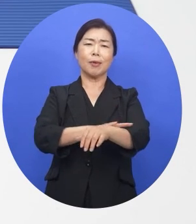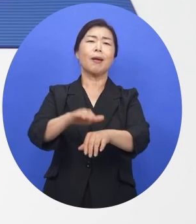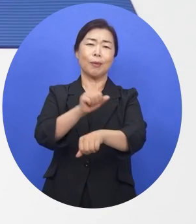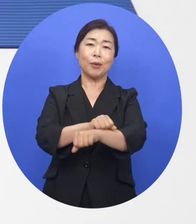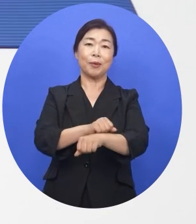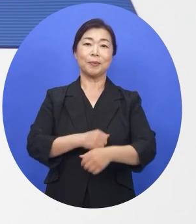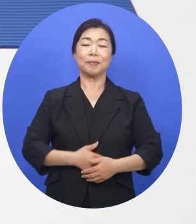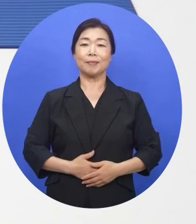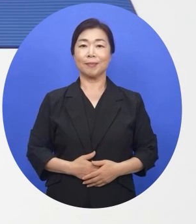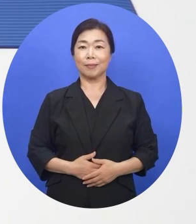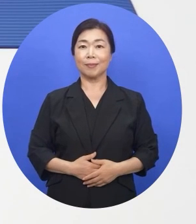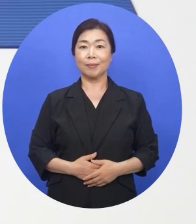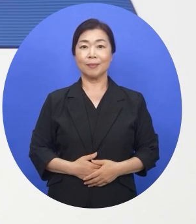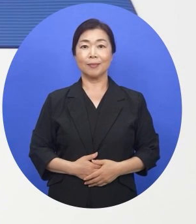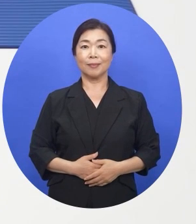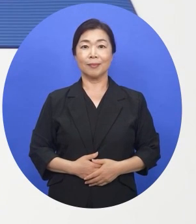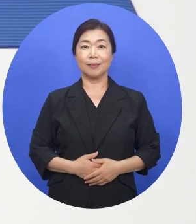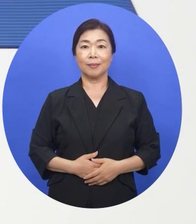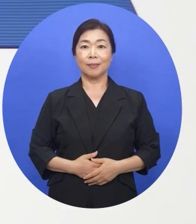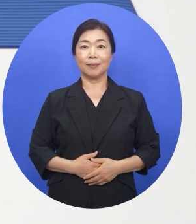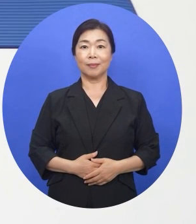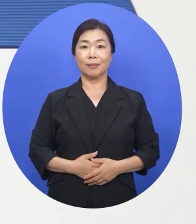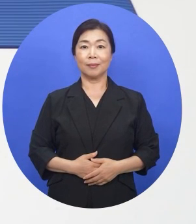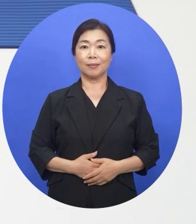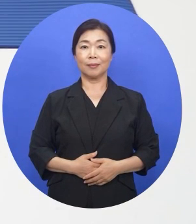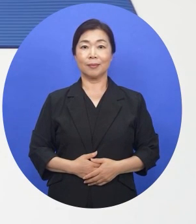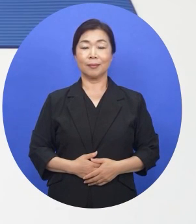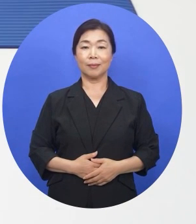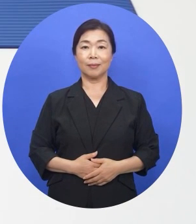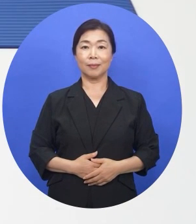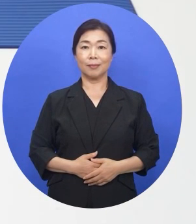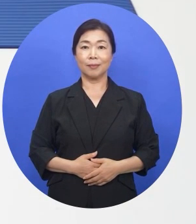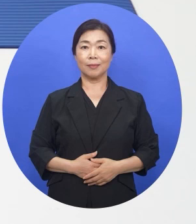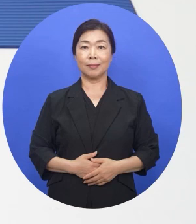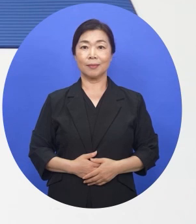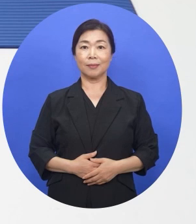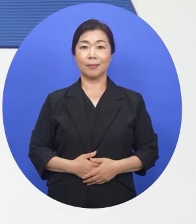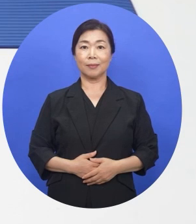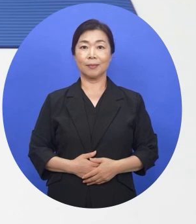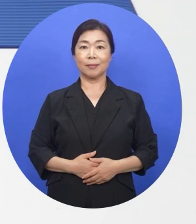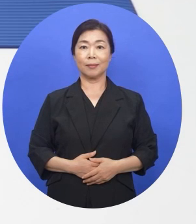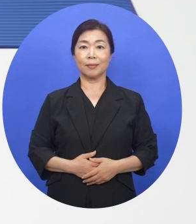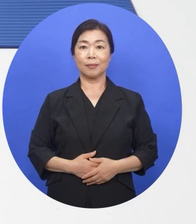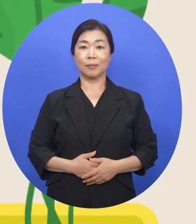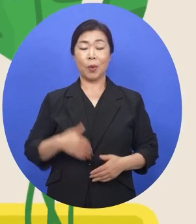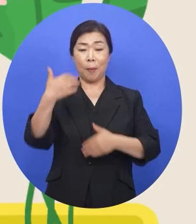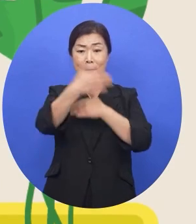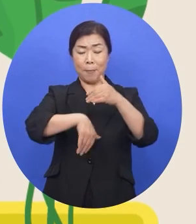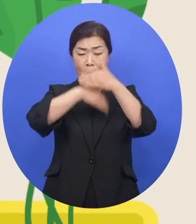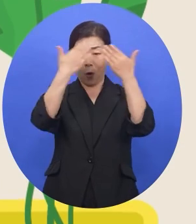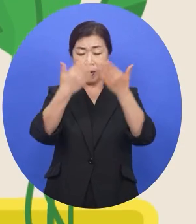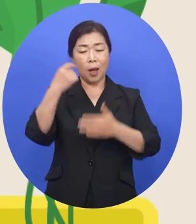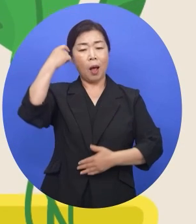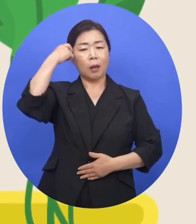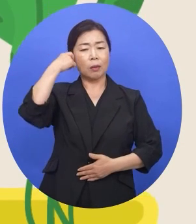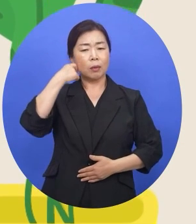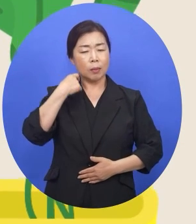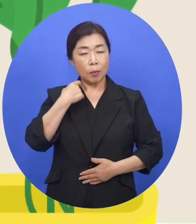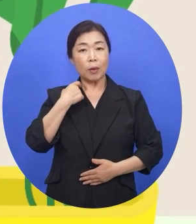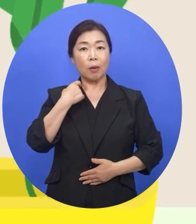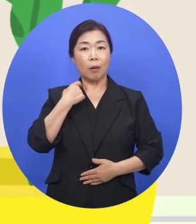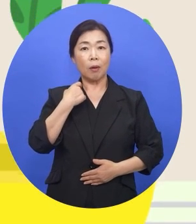잘하셨습니다. 몸 전체를